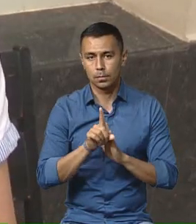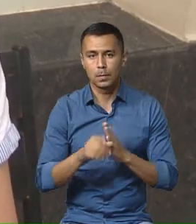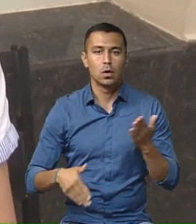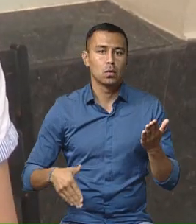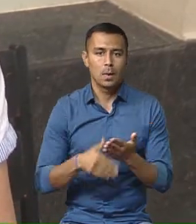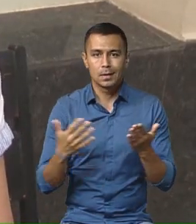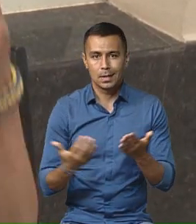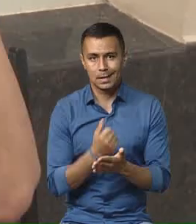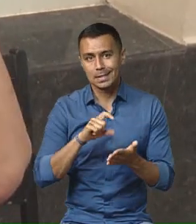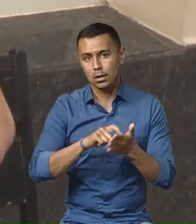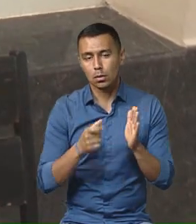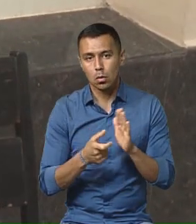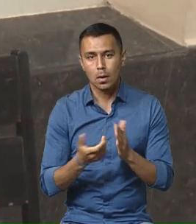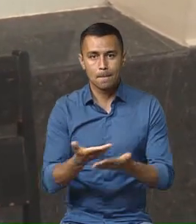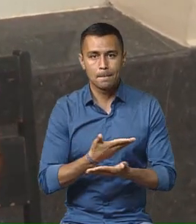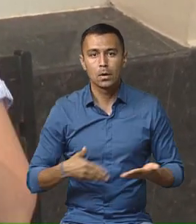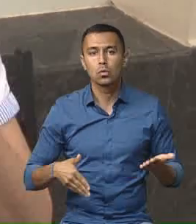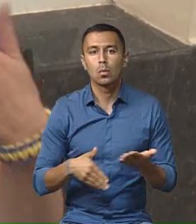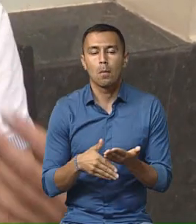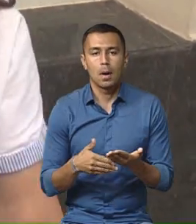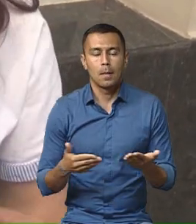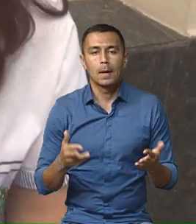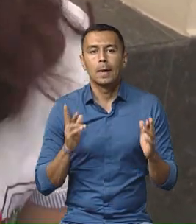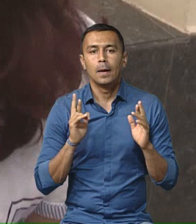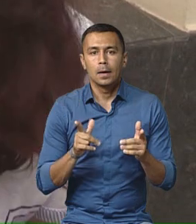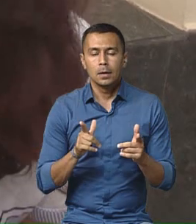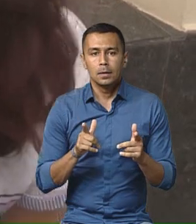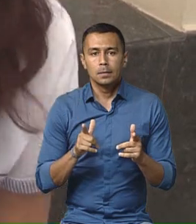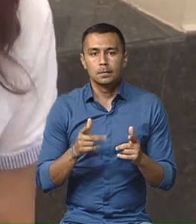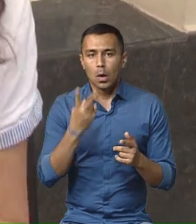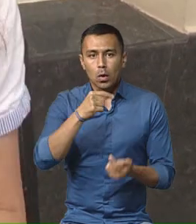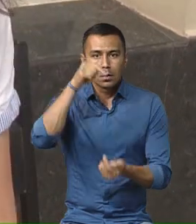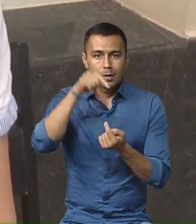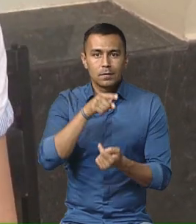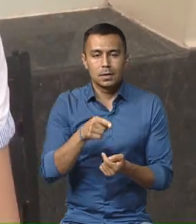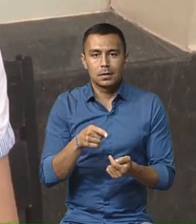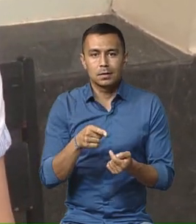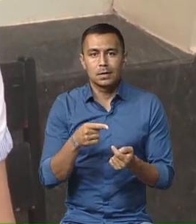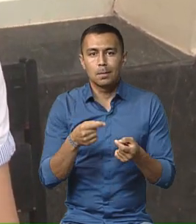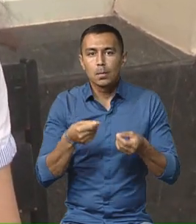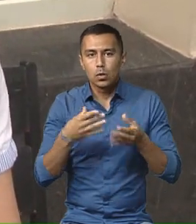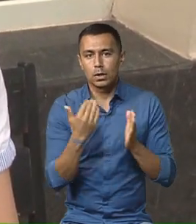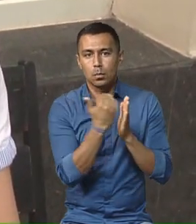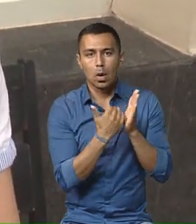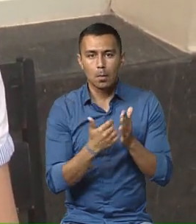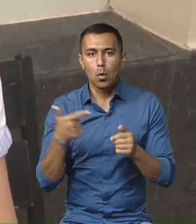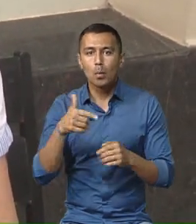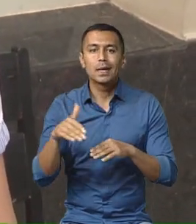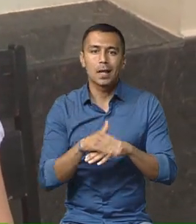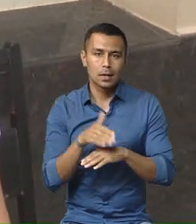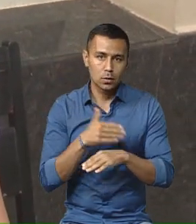Допомагаємо знайти житло. Ми допомагаємо якось орієнтуватися в тих благодійних програмах і гуманітарних